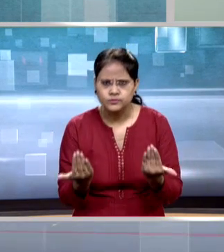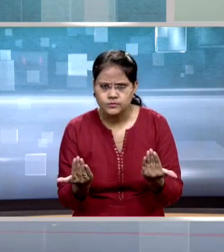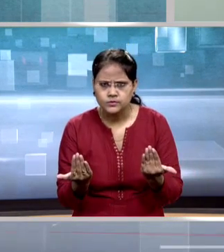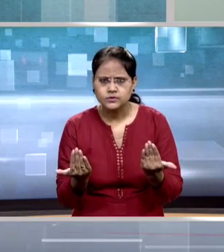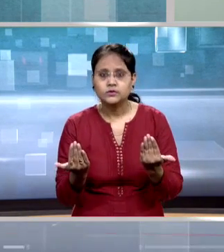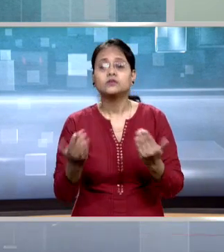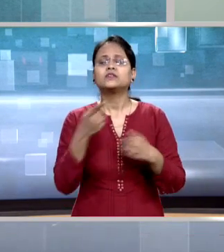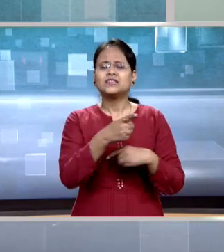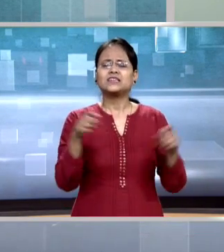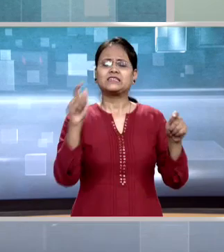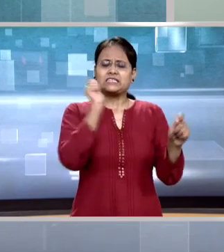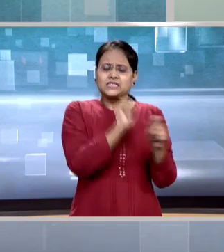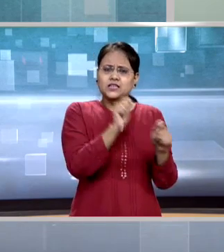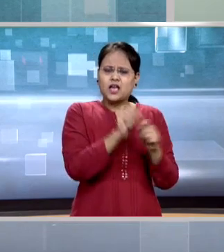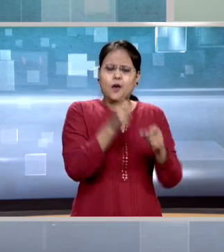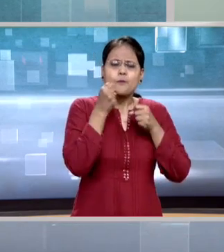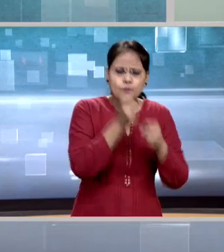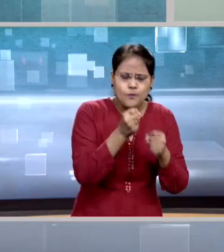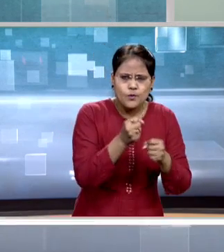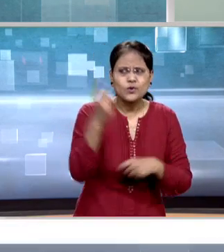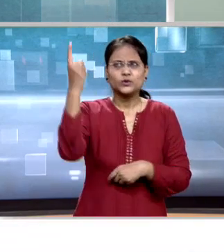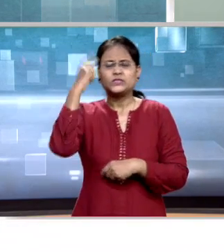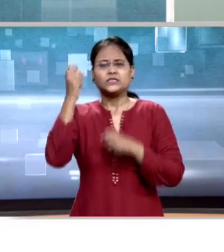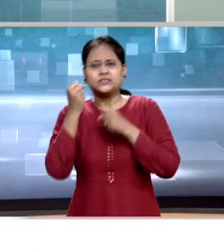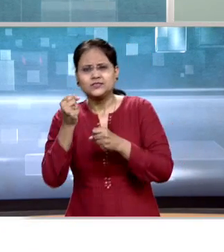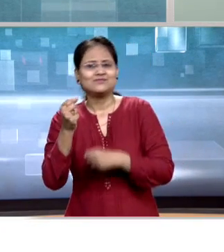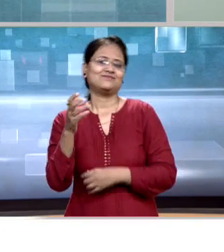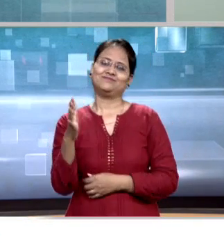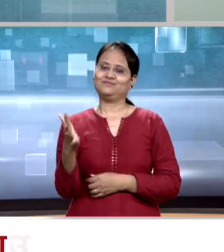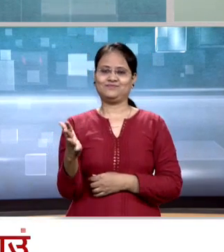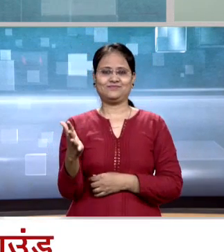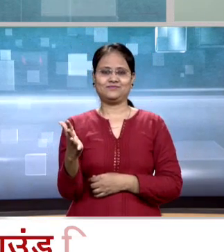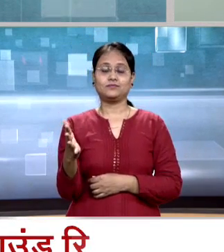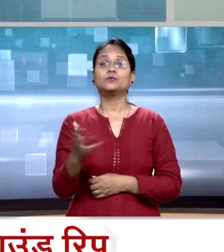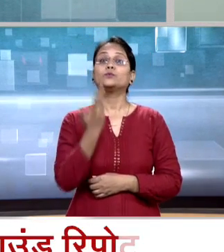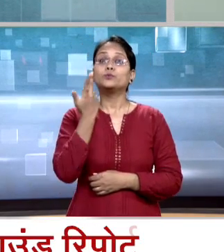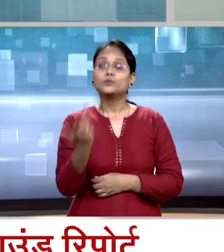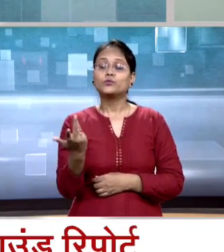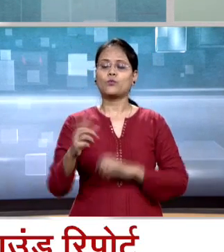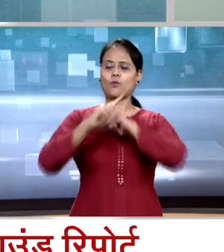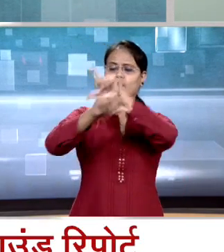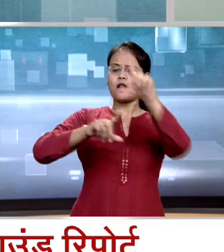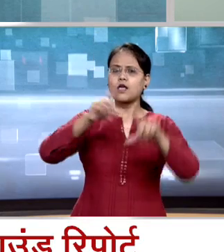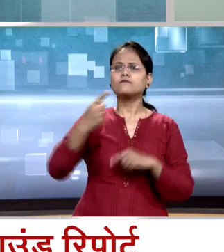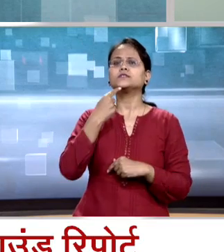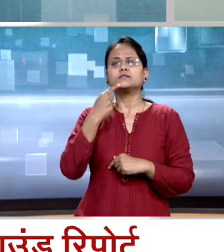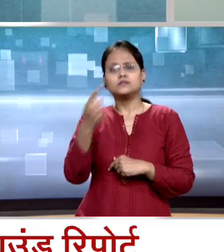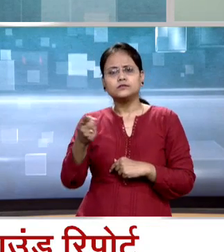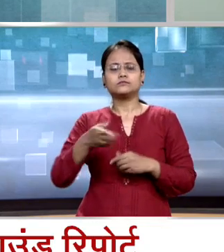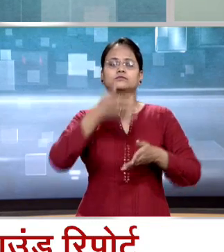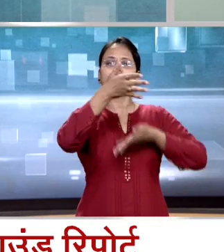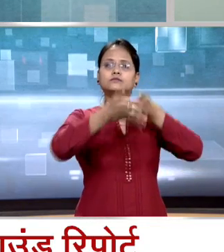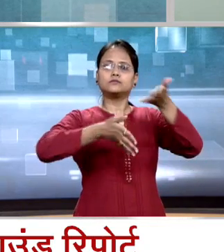हैं? ये काम इतना भी मुश्किल नहीं जितना आप सोच रहे हैं, क्योंकि हम जिस भाषा की बात कर रहे